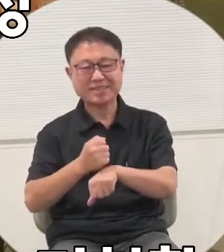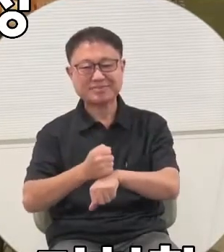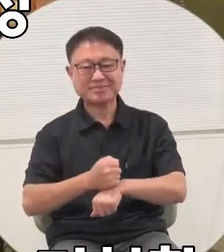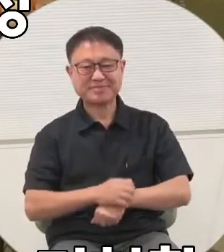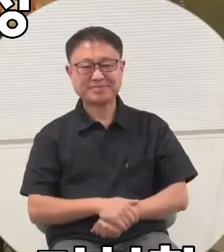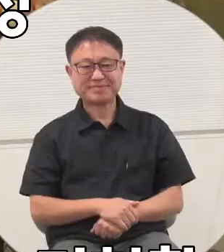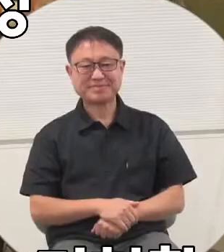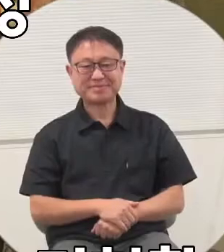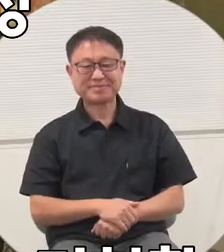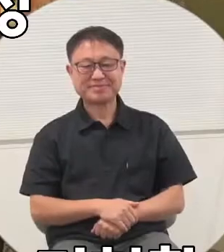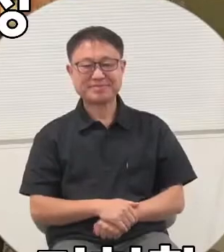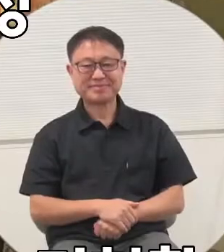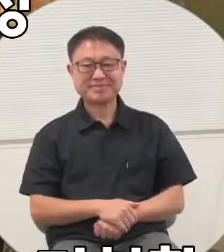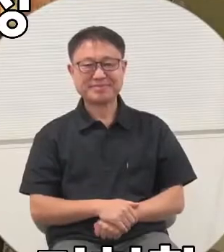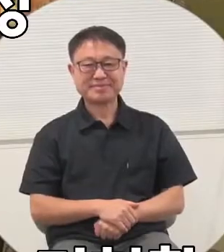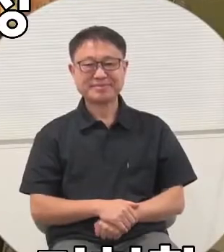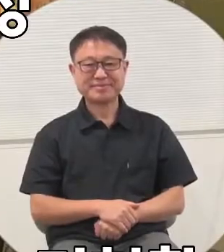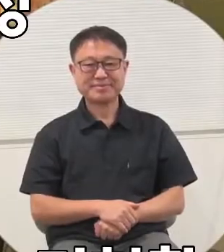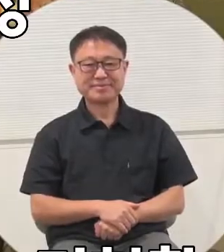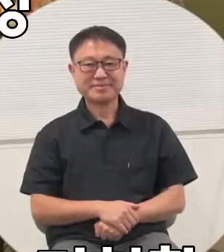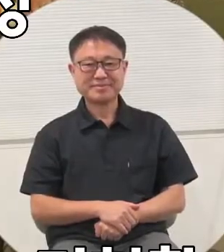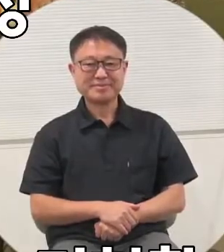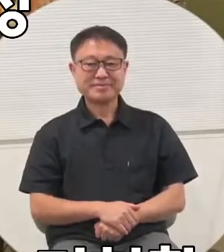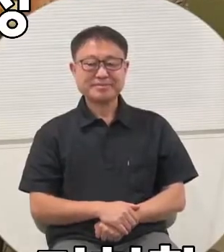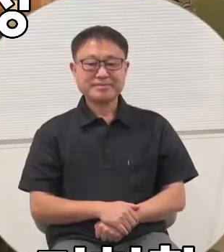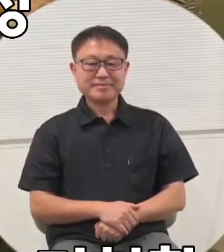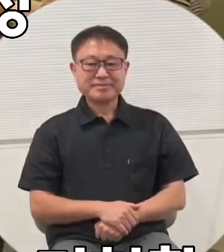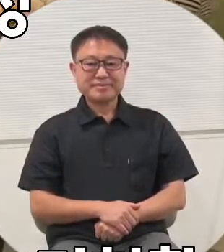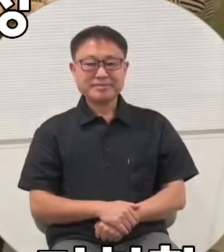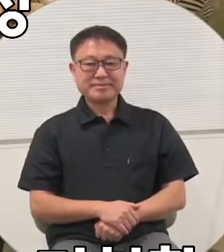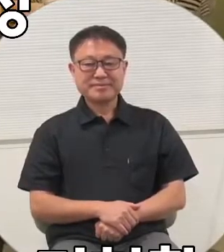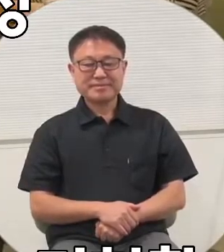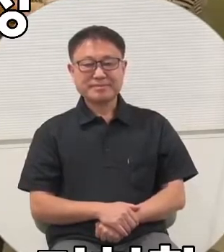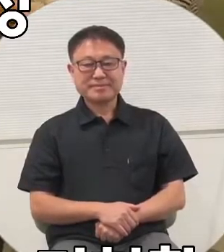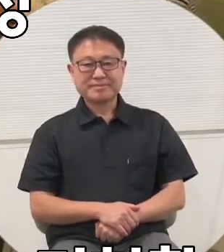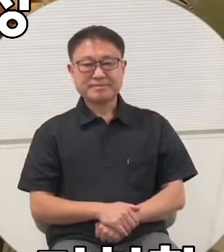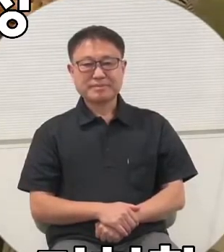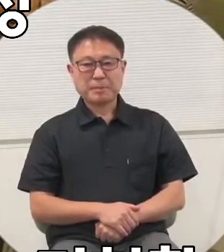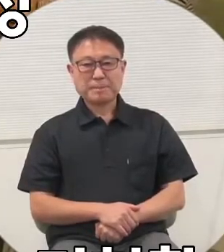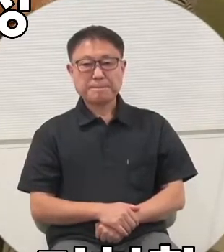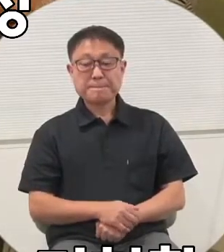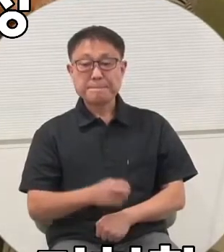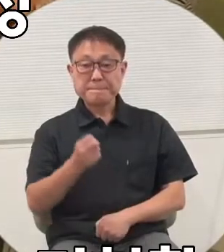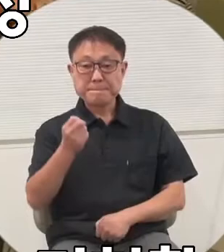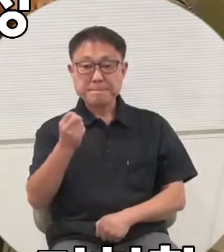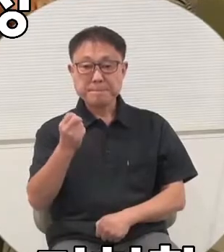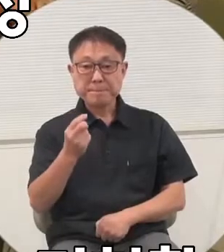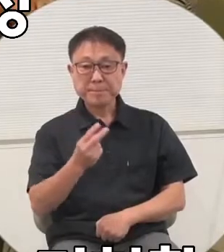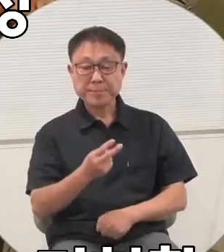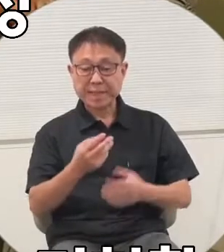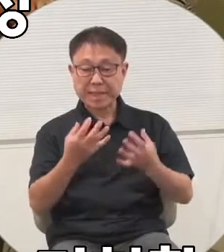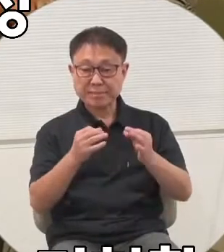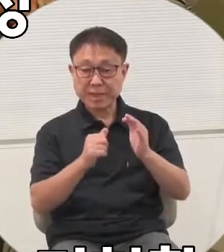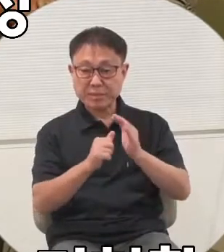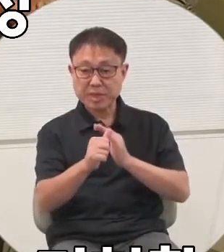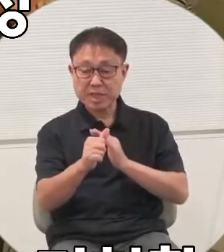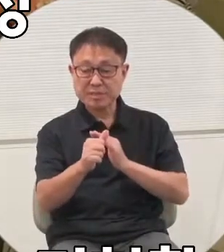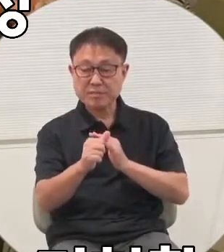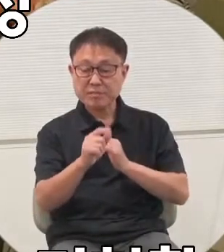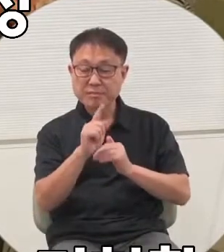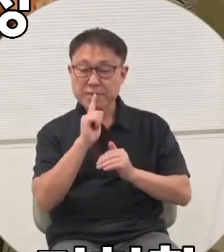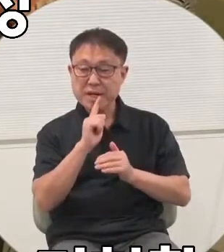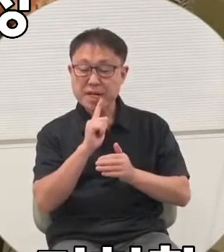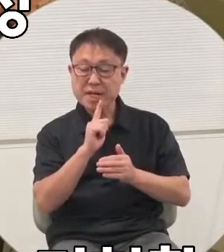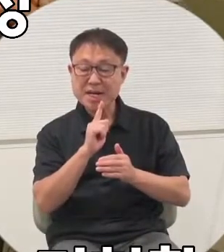뭐 한 번쯤 그럴 수 있다. 네. 네, 그렇습니다. 네. 또 김혜옥 대표님 또 네, 뭐 하실 저,